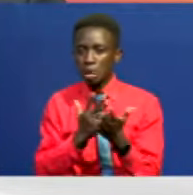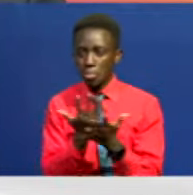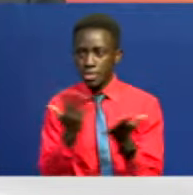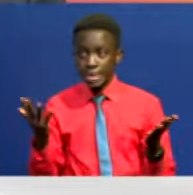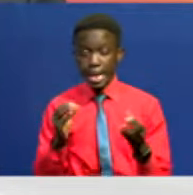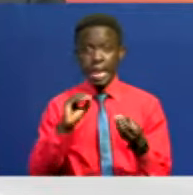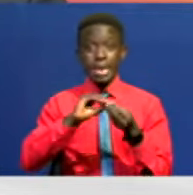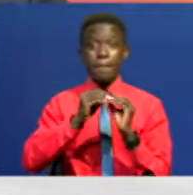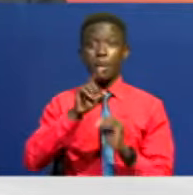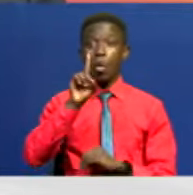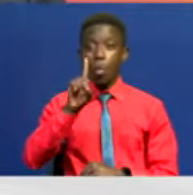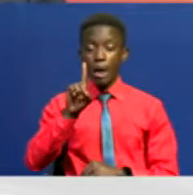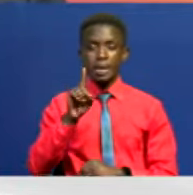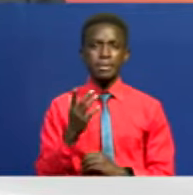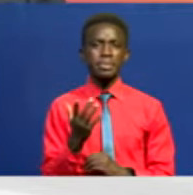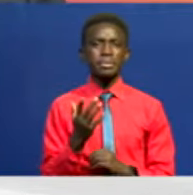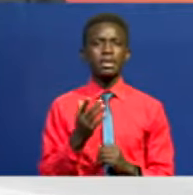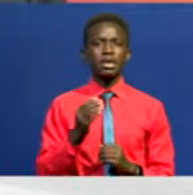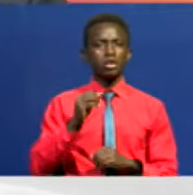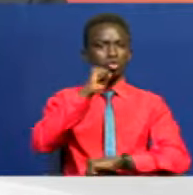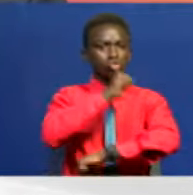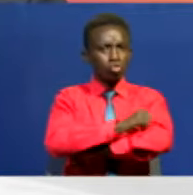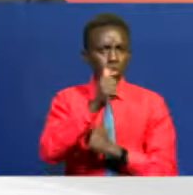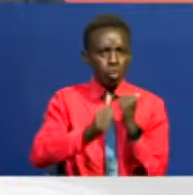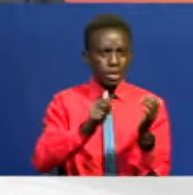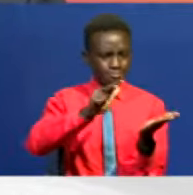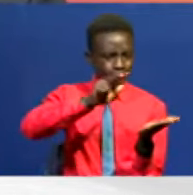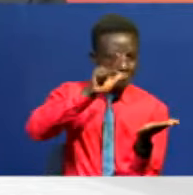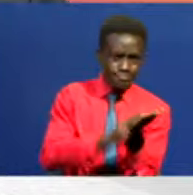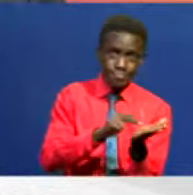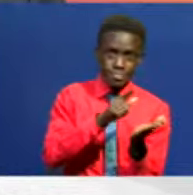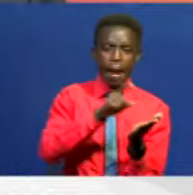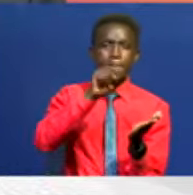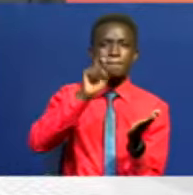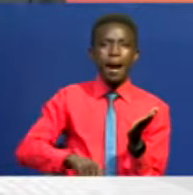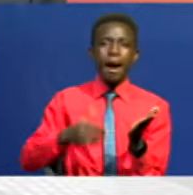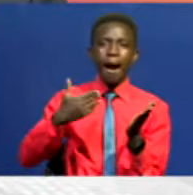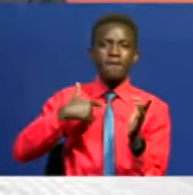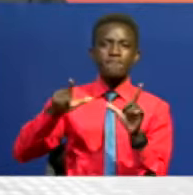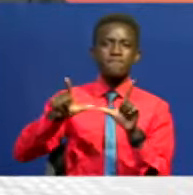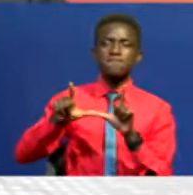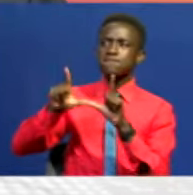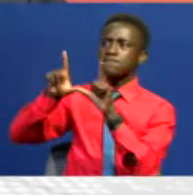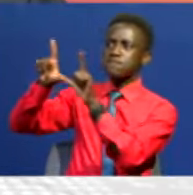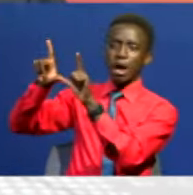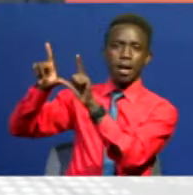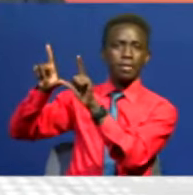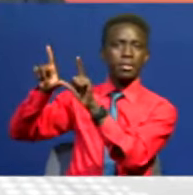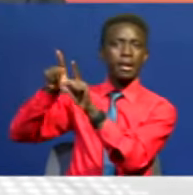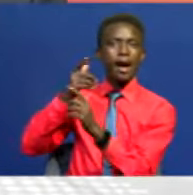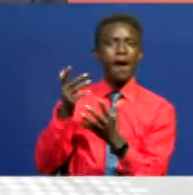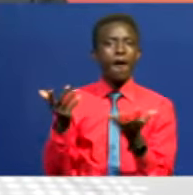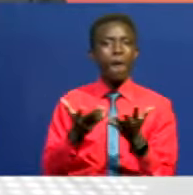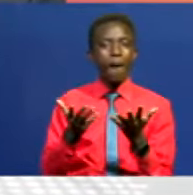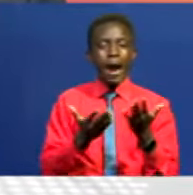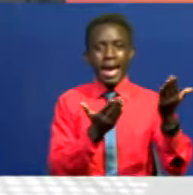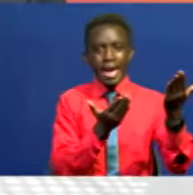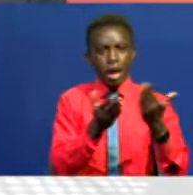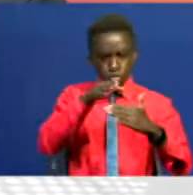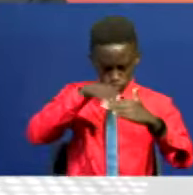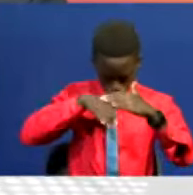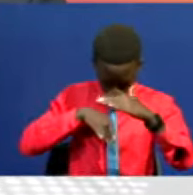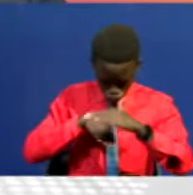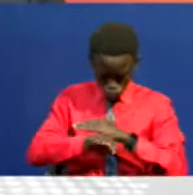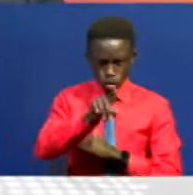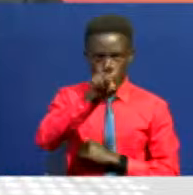chuo ambacho kimeidhinishwa lazima kiwe na cheti pale katika chumba cha mapokezi, that is at the entrance, lazima